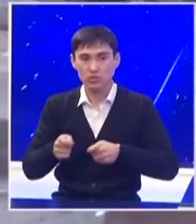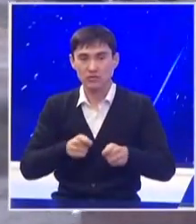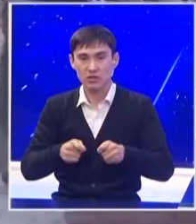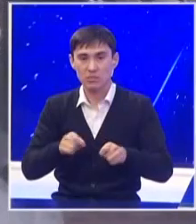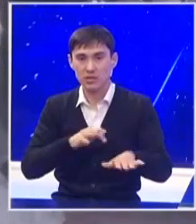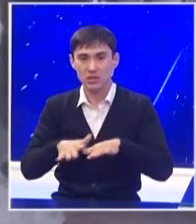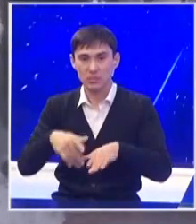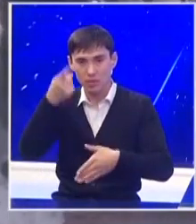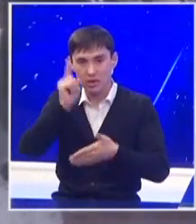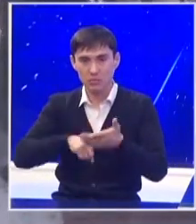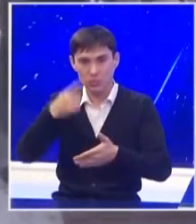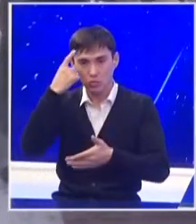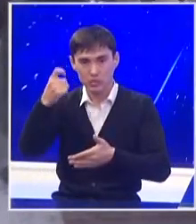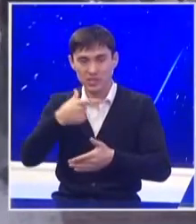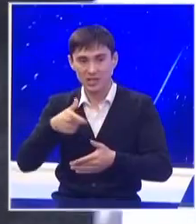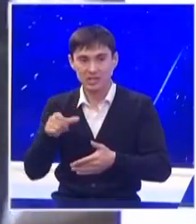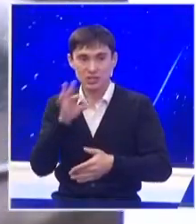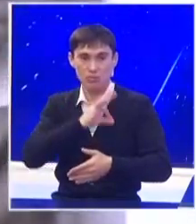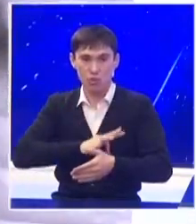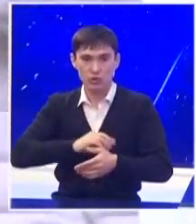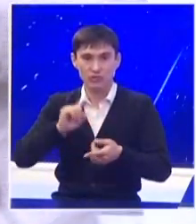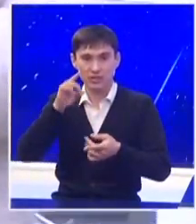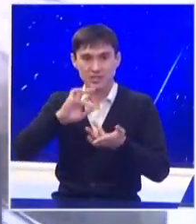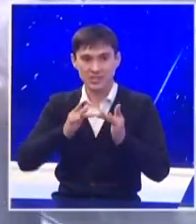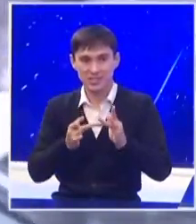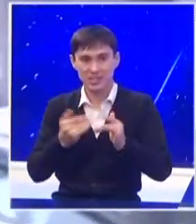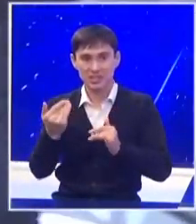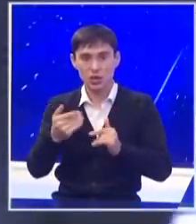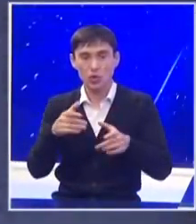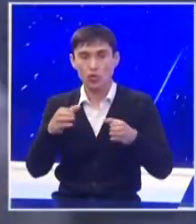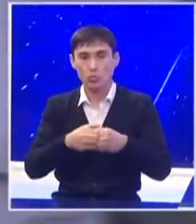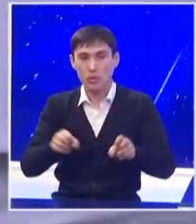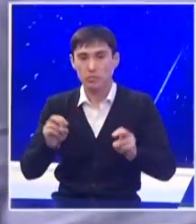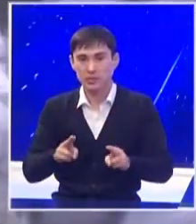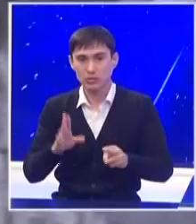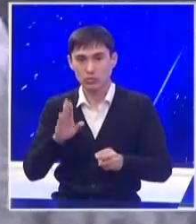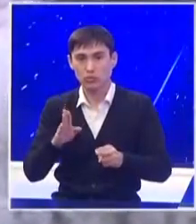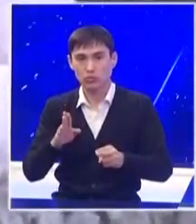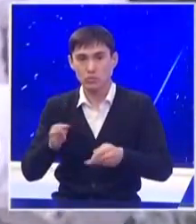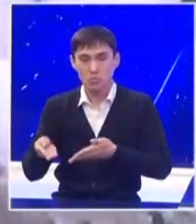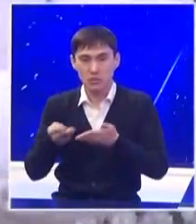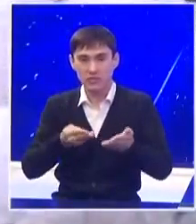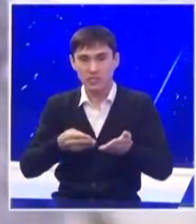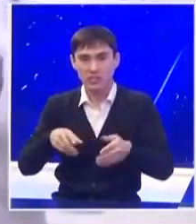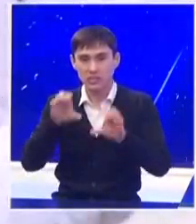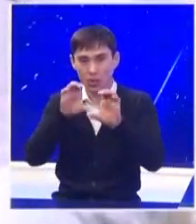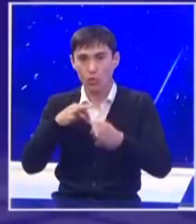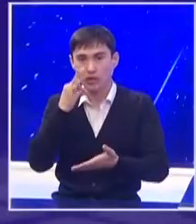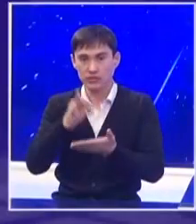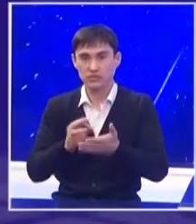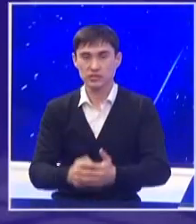делам религии предупреждают граждане, использующие сайты, относящиеся к группе риска, будут привлечены к законной ответственности.